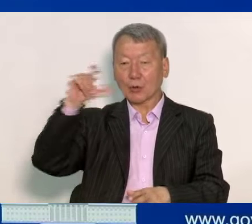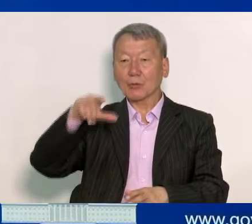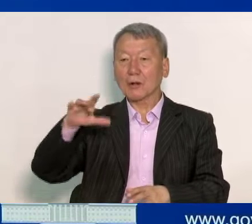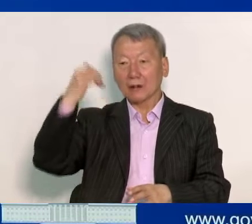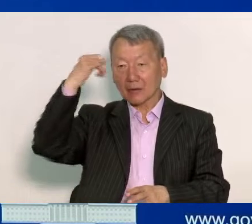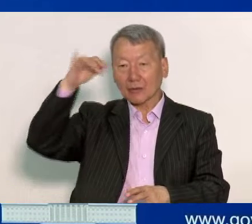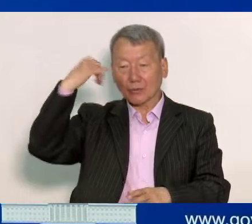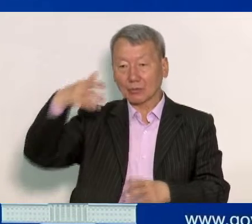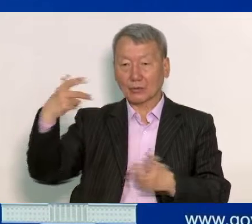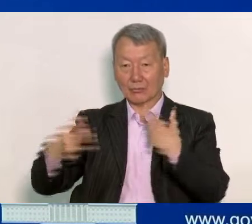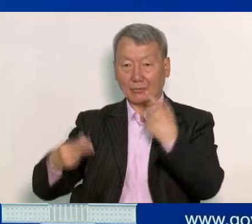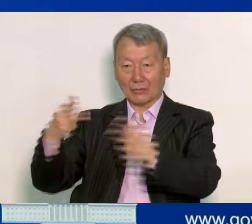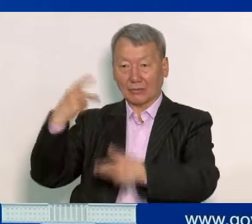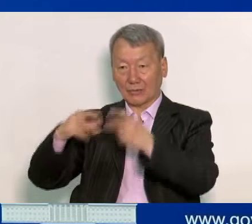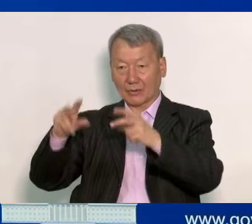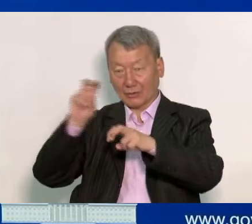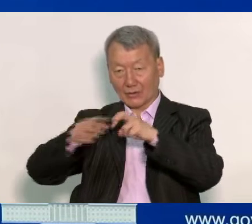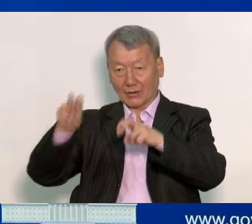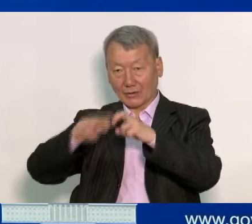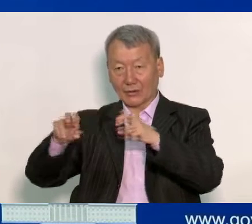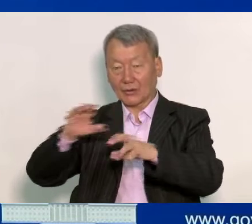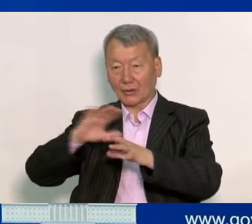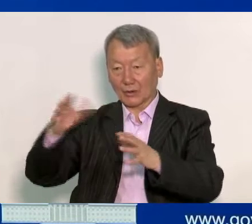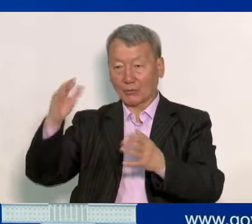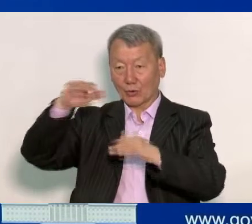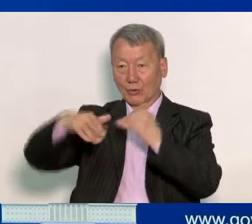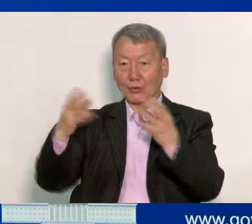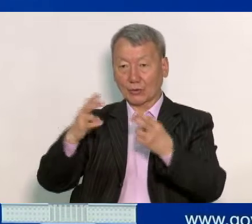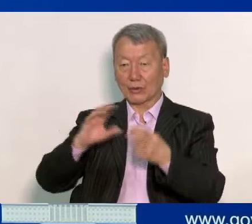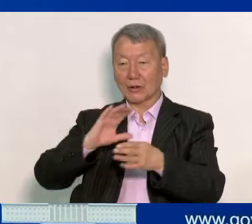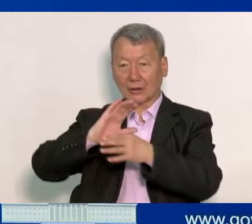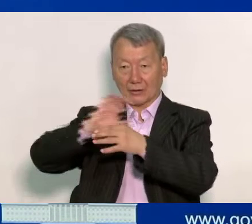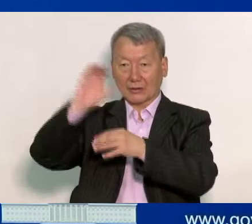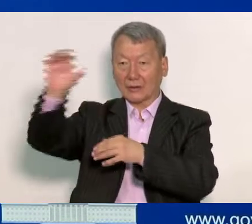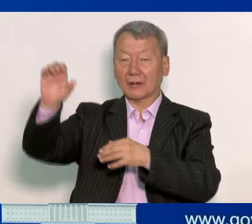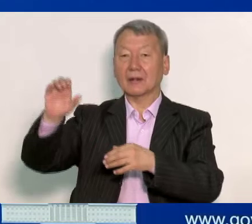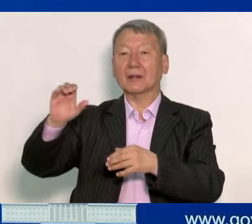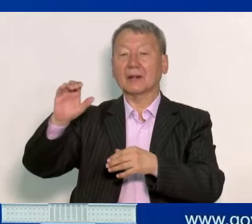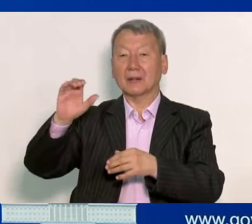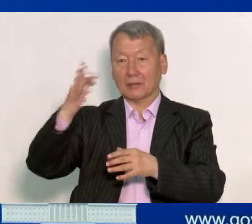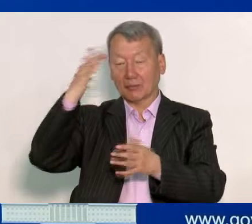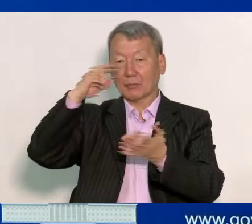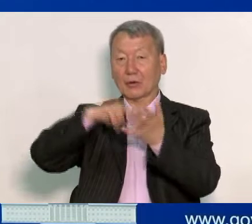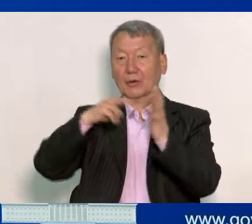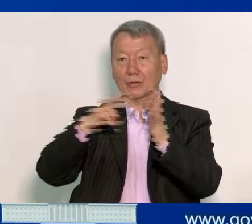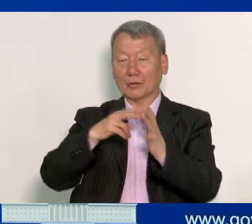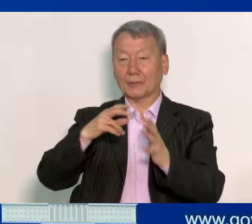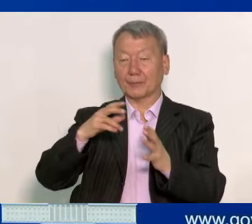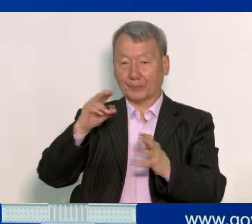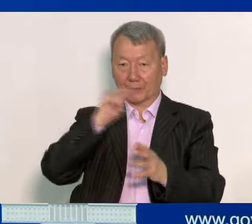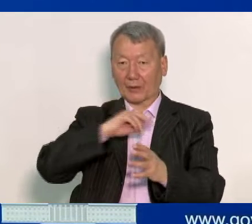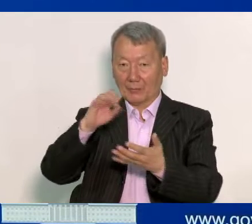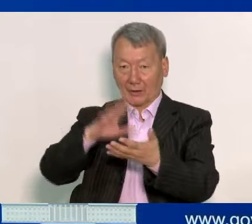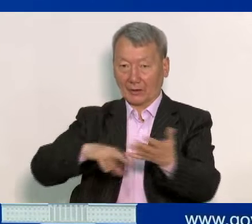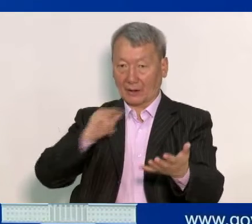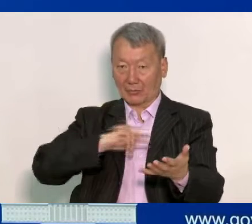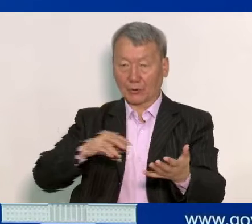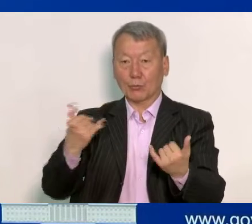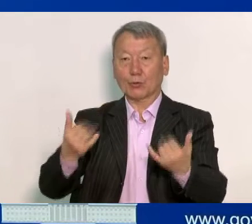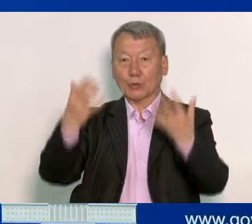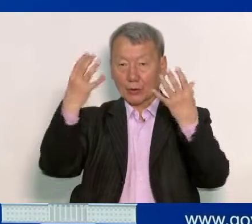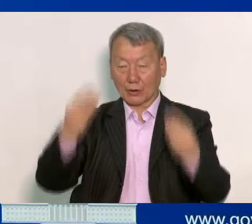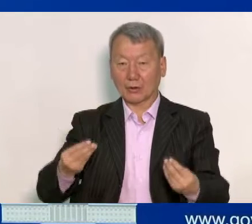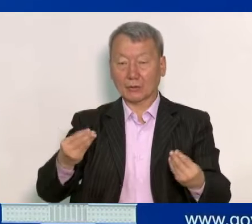вакцинациялардан, эмдөөлөрдөн өткөн мал гана азыр жайлоого чыгыш керек деген максатты көздөп иш алып барып атабыз. Бүгүнкү